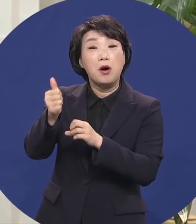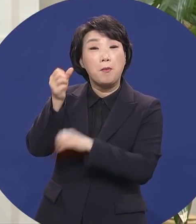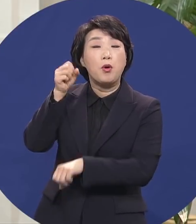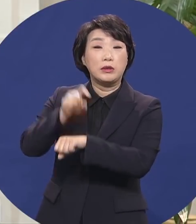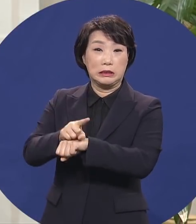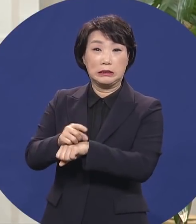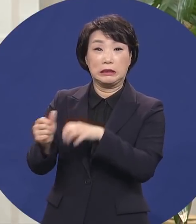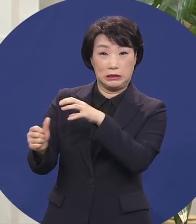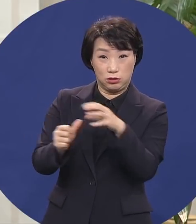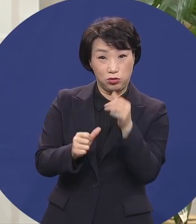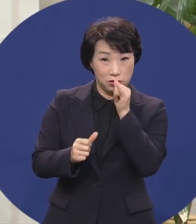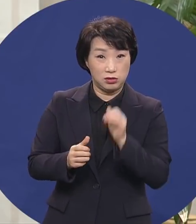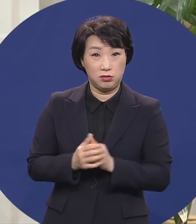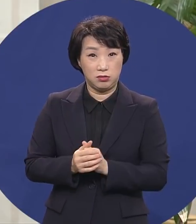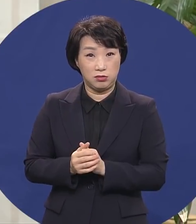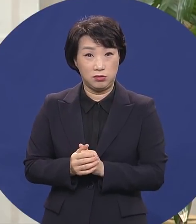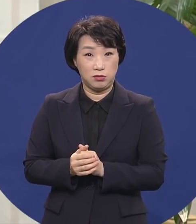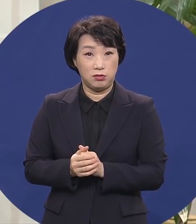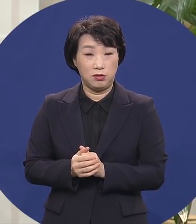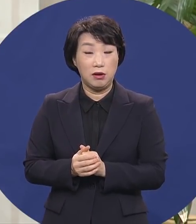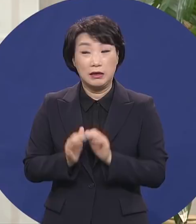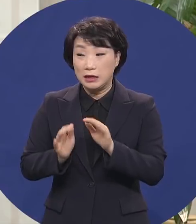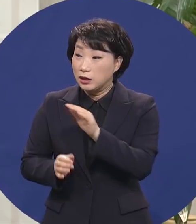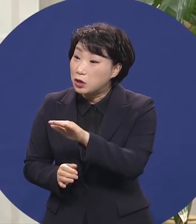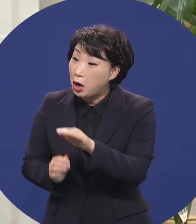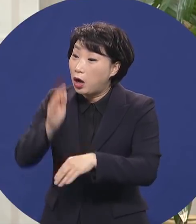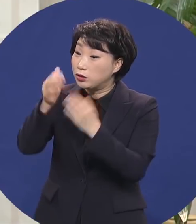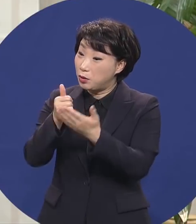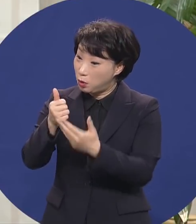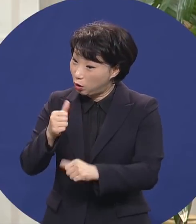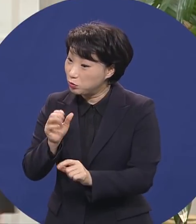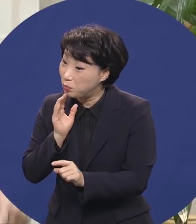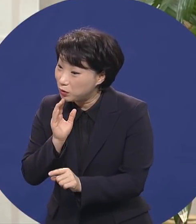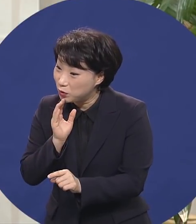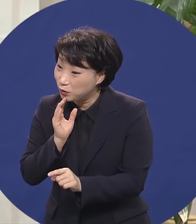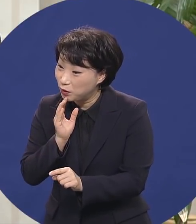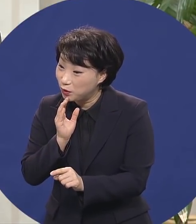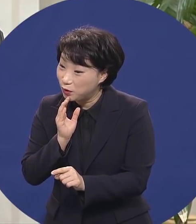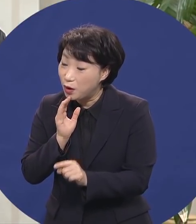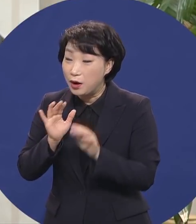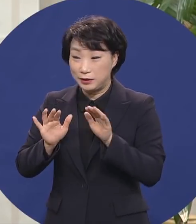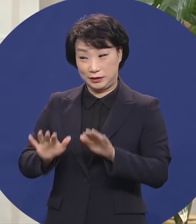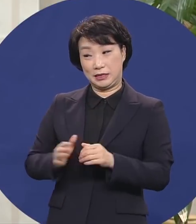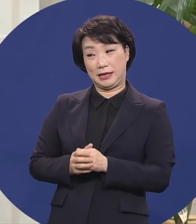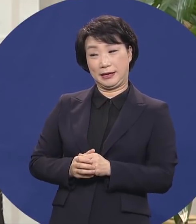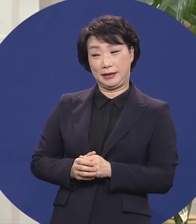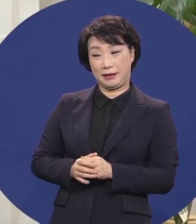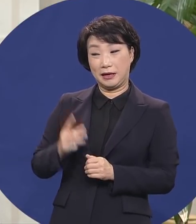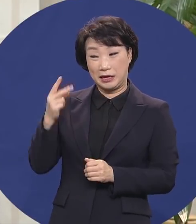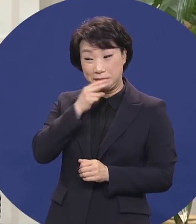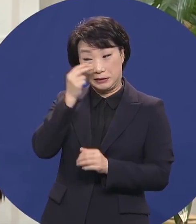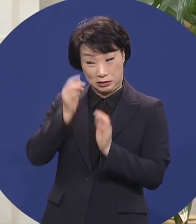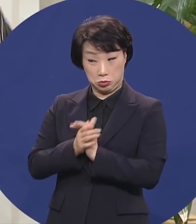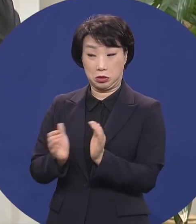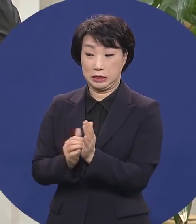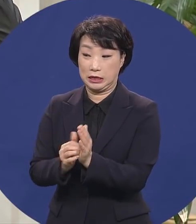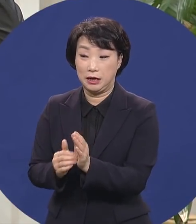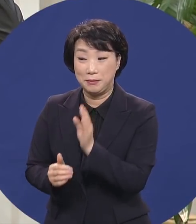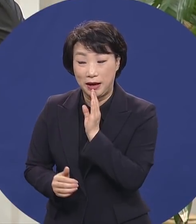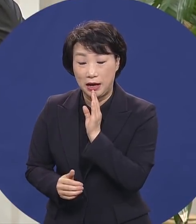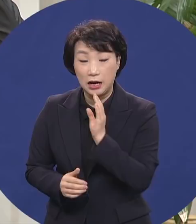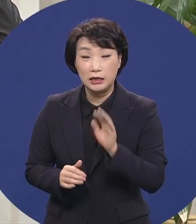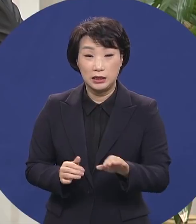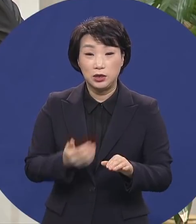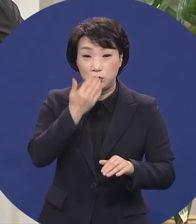본능을 건드리는 거예요. 네가 하나님의 아들이잖냐. 이제 금식도 끝났고 이